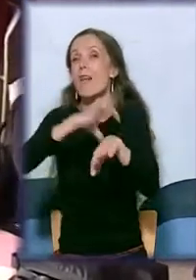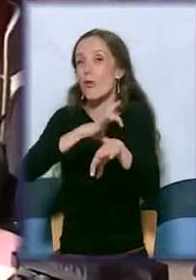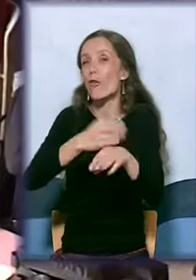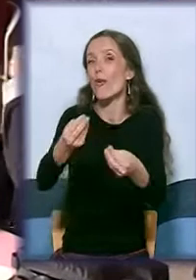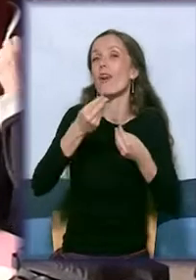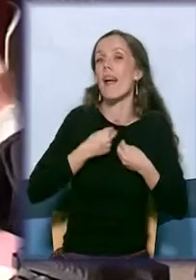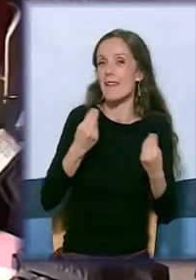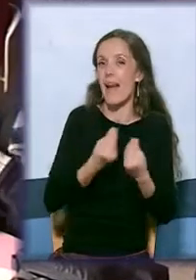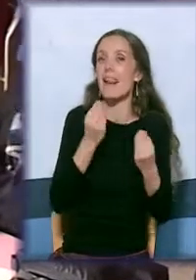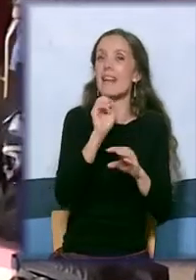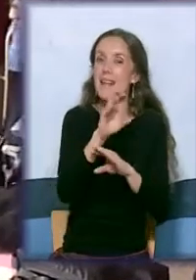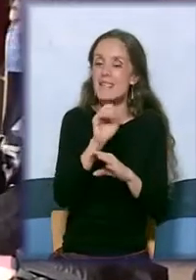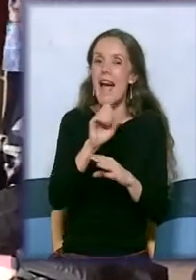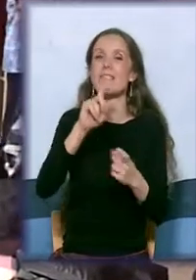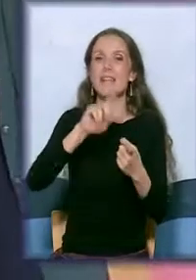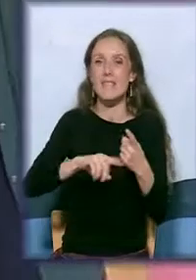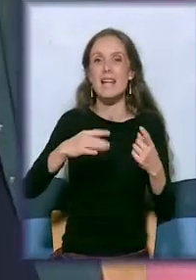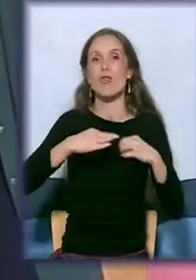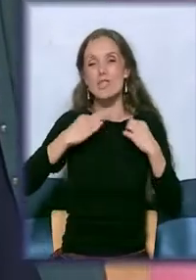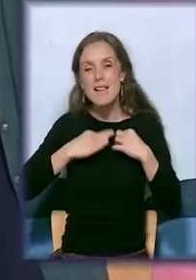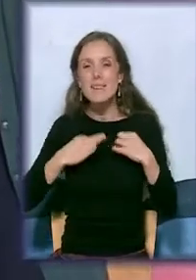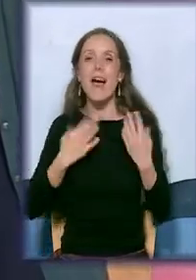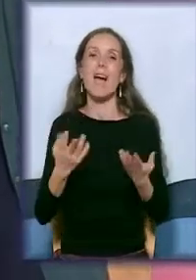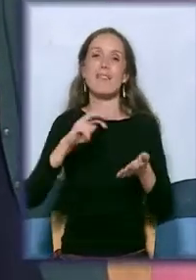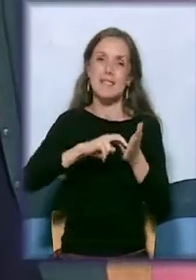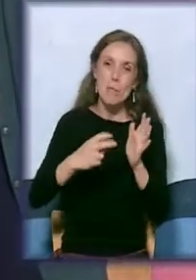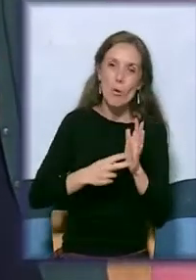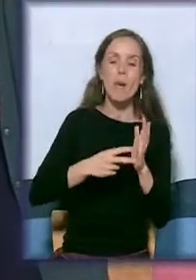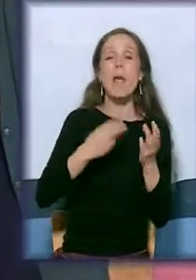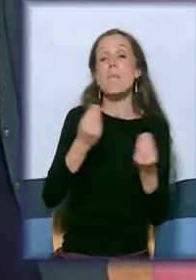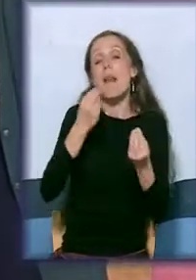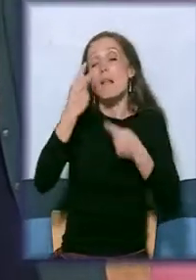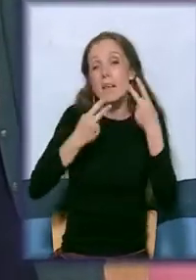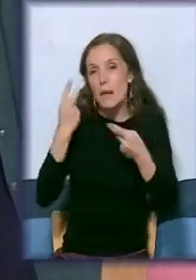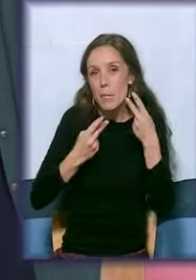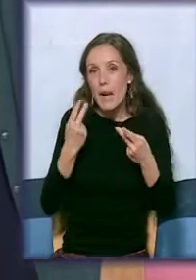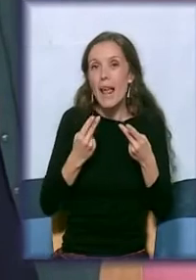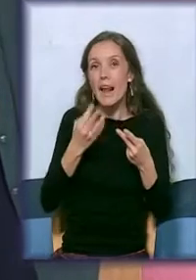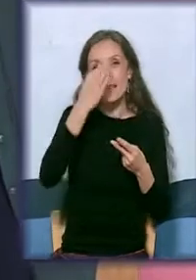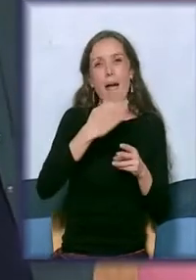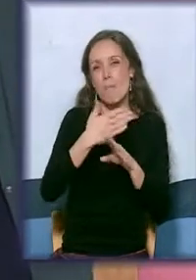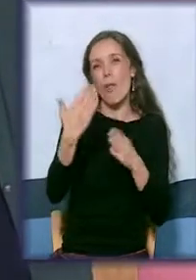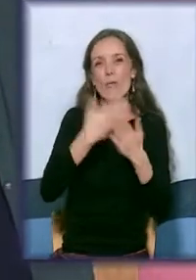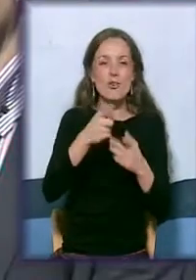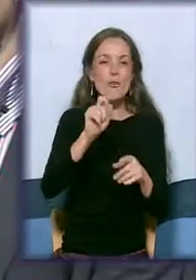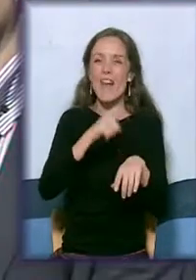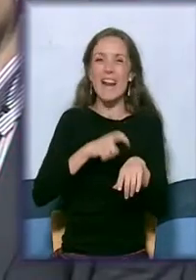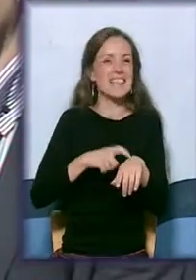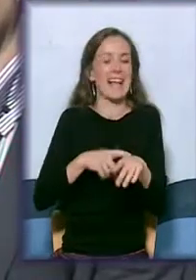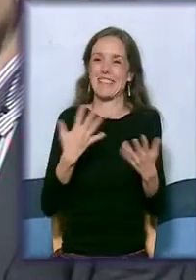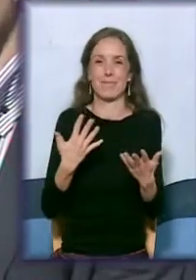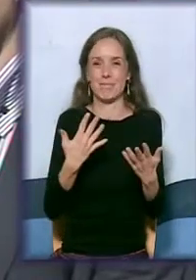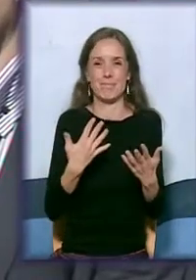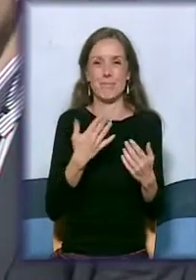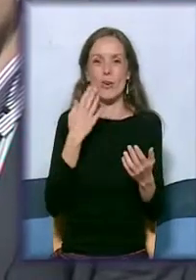savete neke o zdravlju, o njenim problemima i pregled neki da izvrše. Edukacija naših najstarijih sugrađana kako